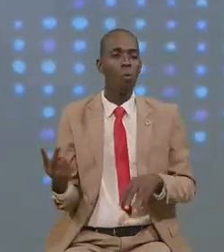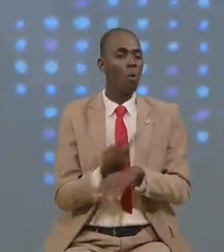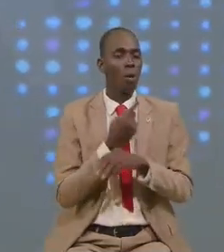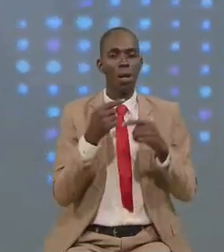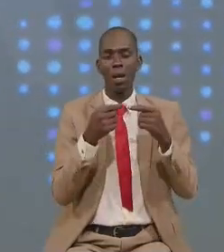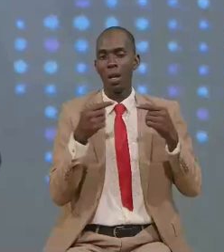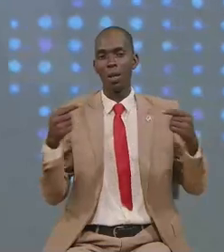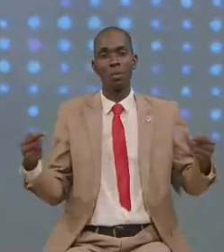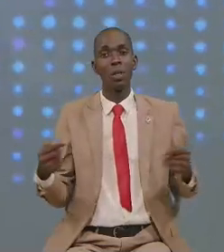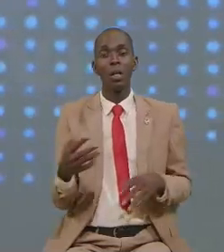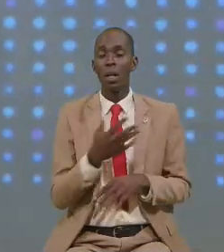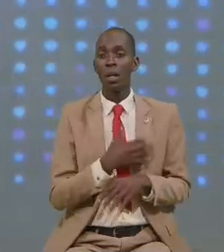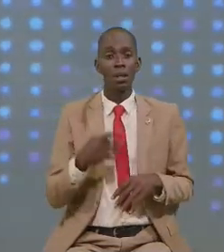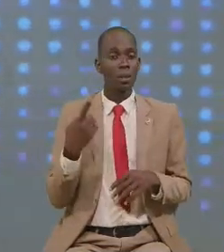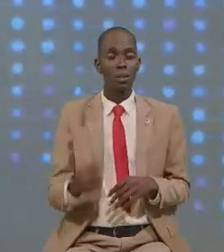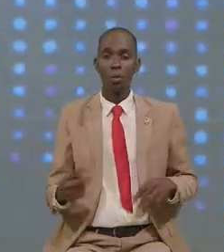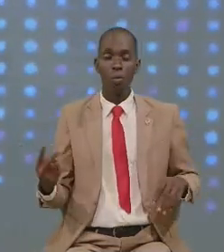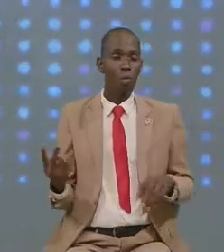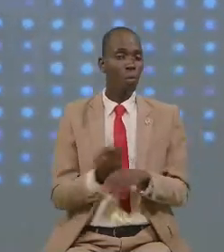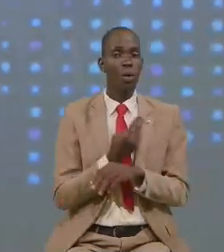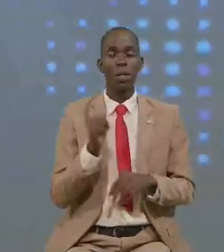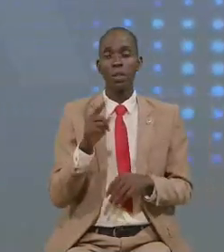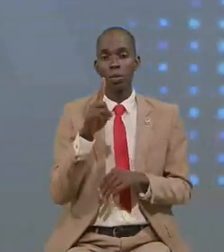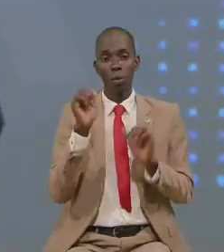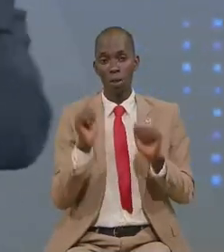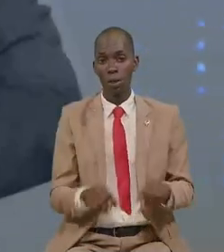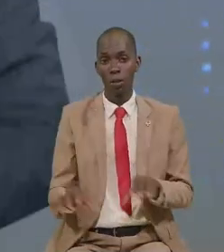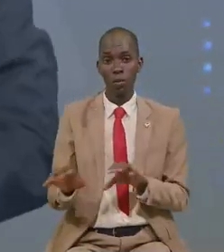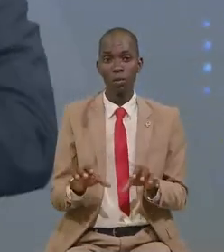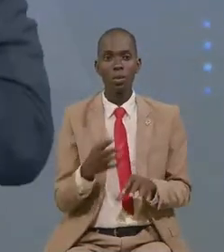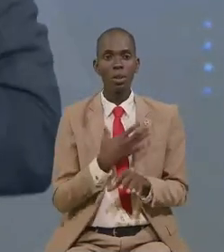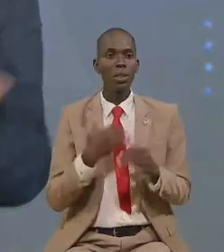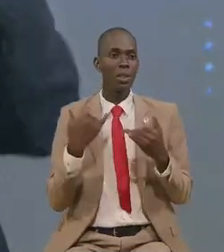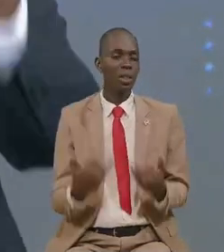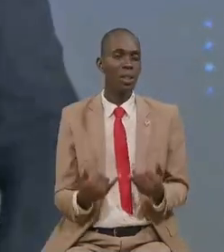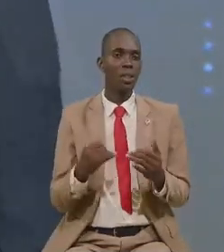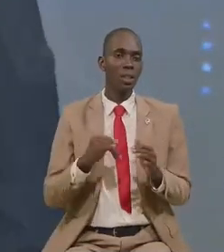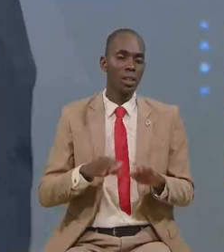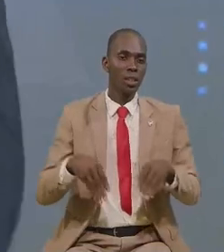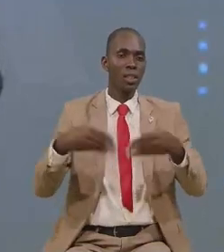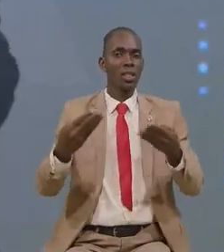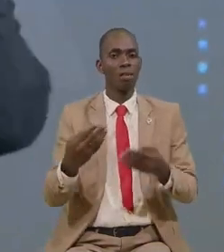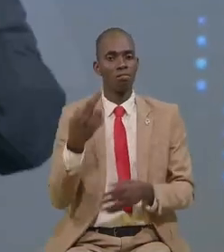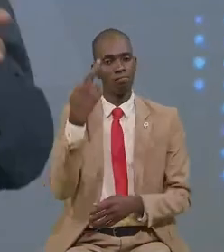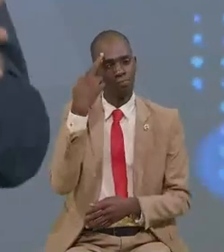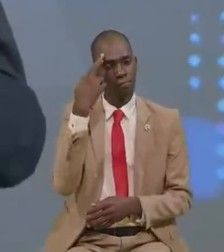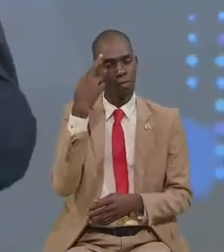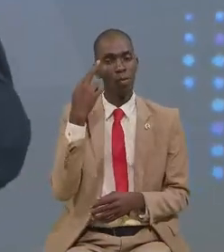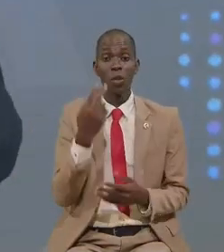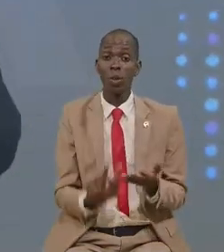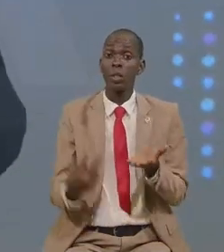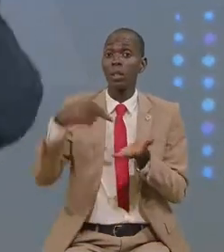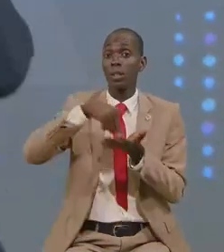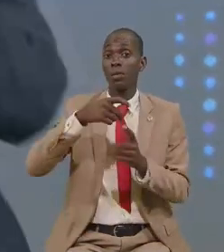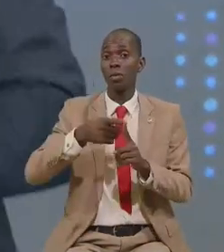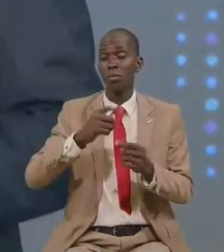ennemi. Et le pire que qui que ce soit pouvait faire. Maintenant, il est ressuscité des morts. Et